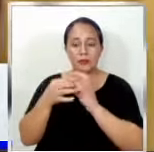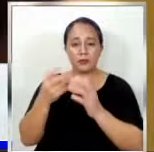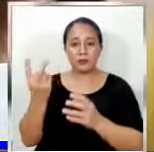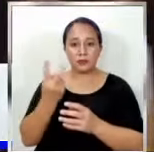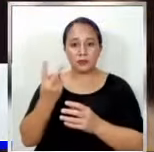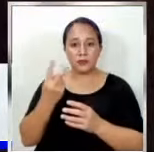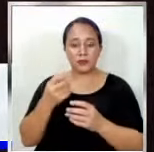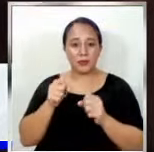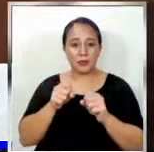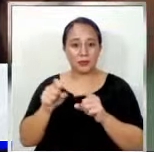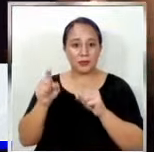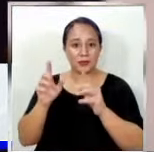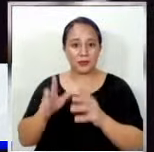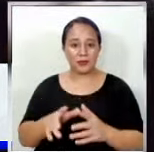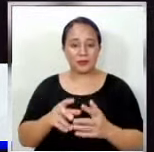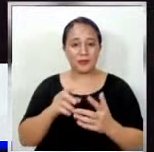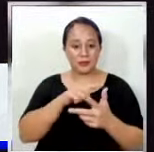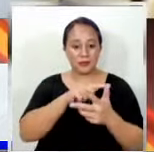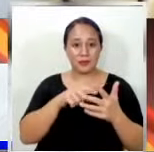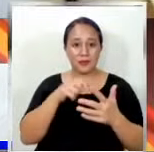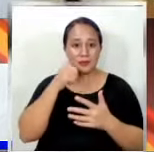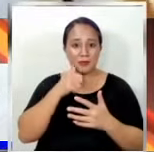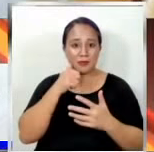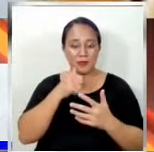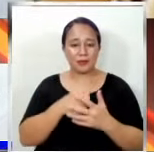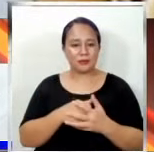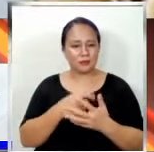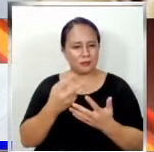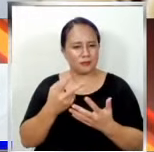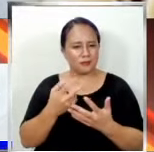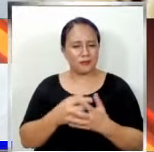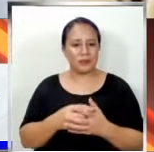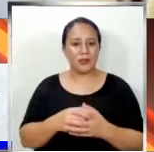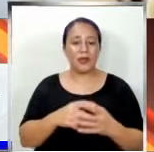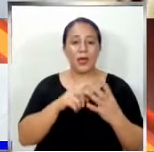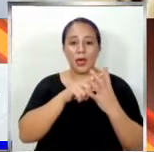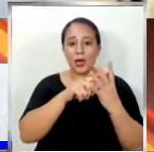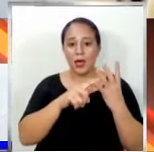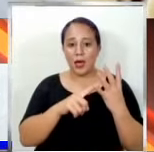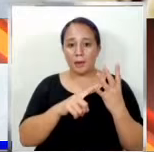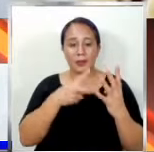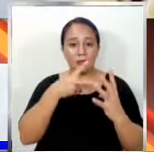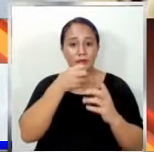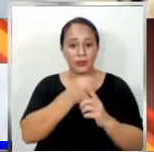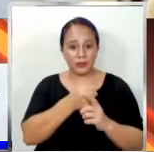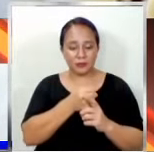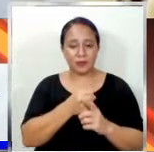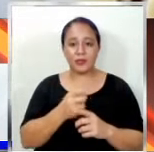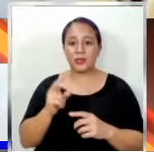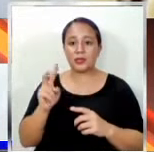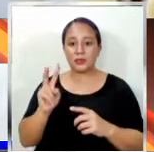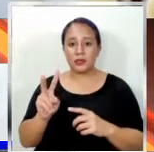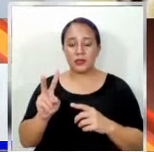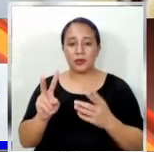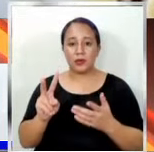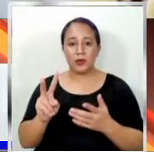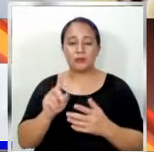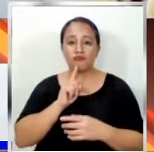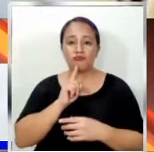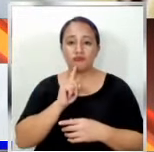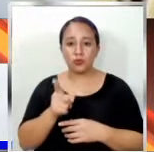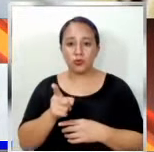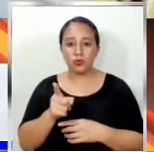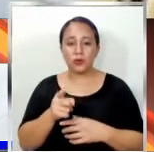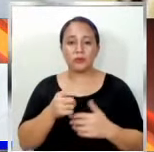mga inireretong masahista sa mga parokyano. Apat ang victims natin, and dalawa doon actually mga